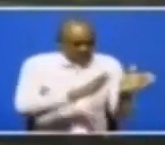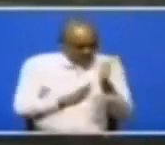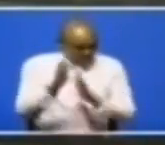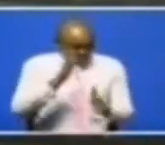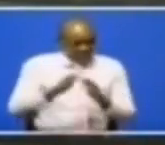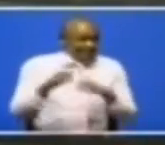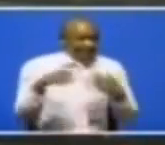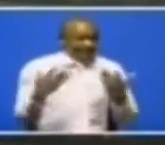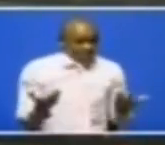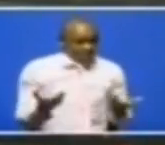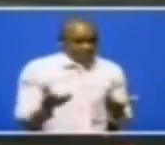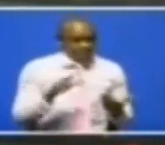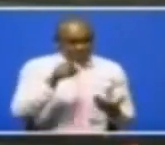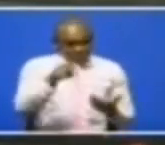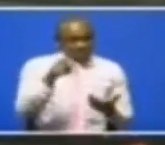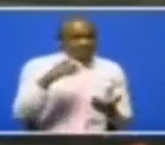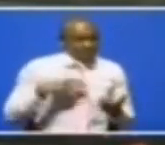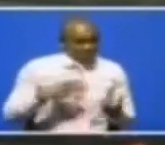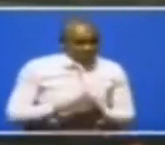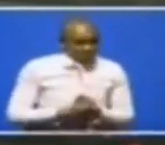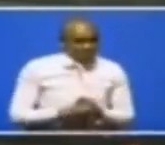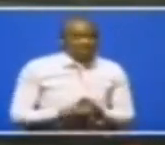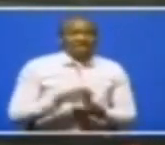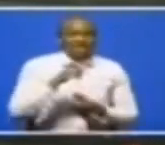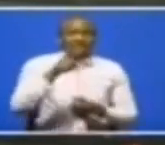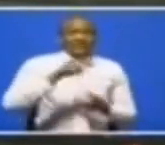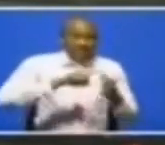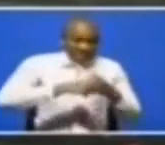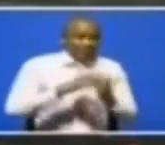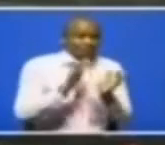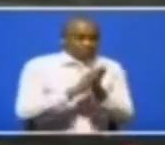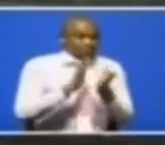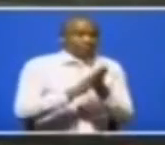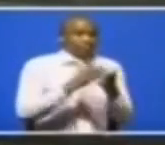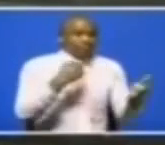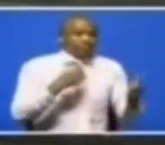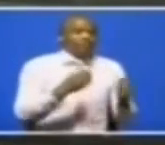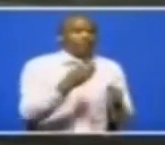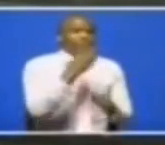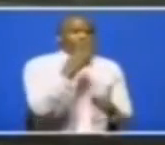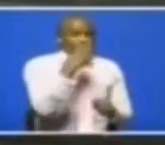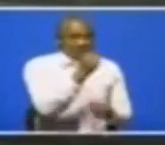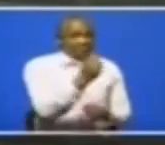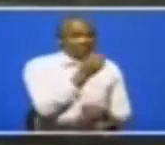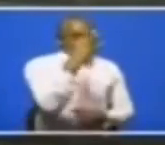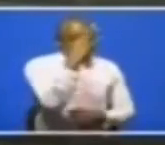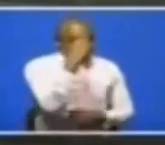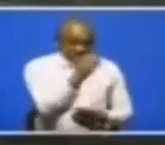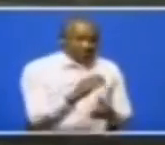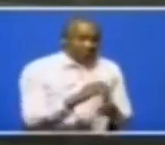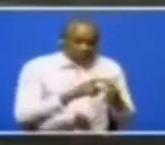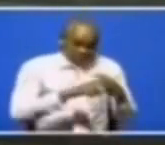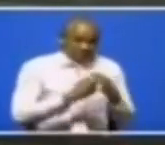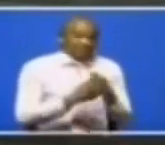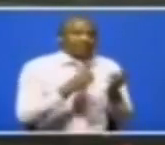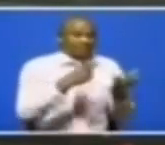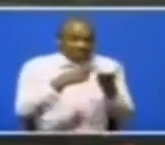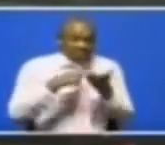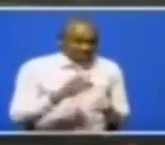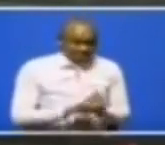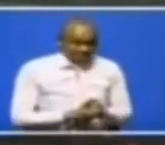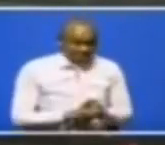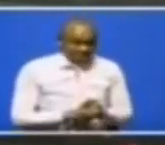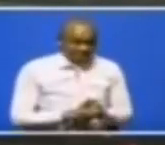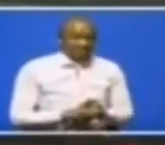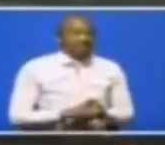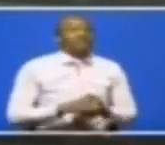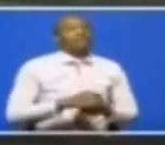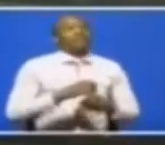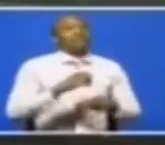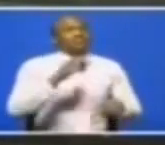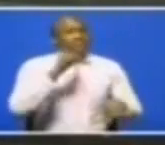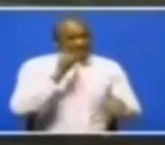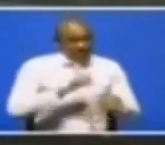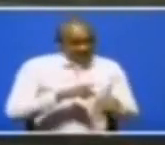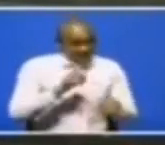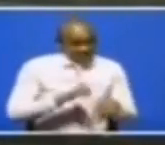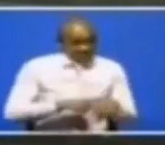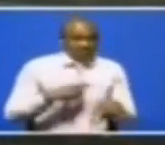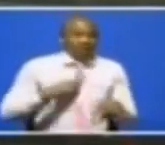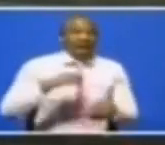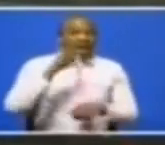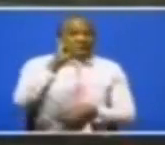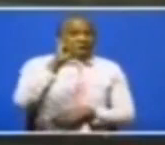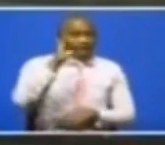awali, ilikuwa mdahalo uanze mapema saa 11:30. Sasa baada ya tume